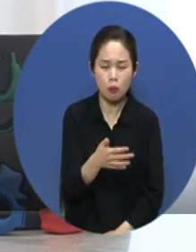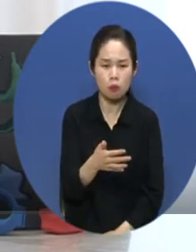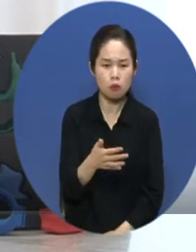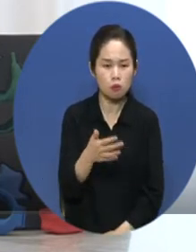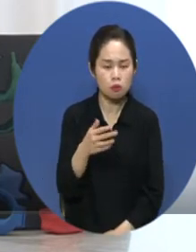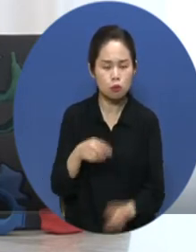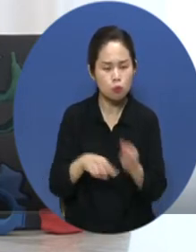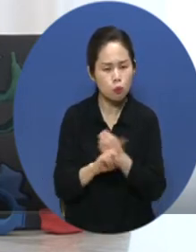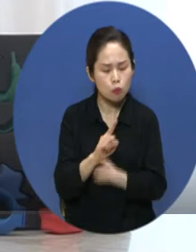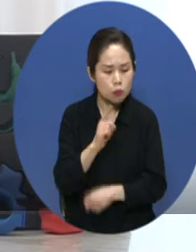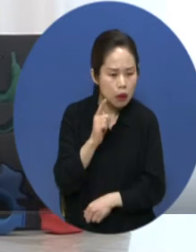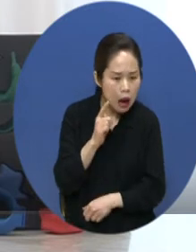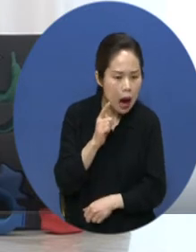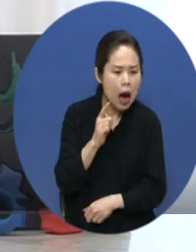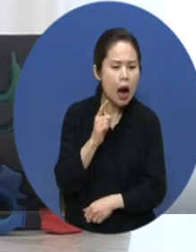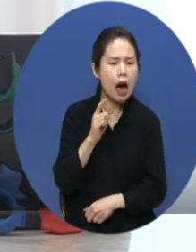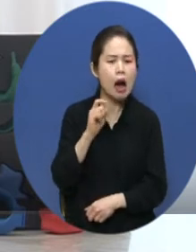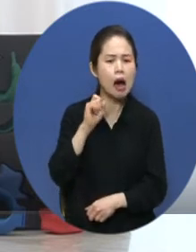그리는 데는